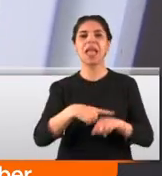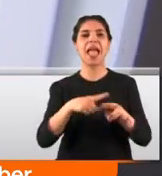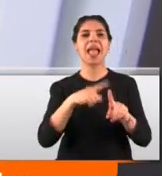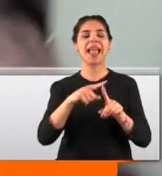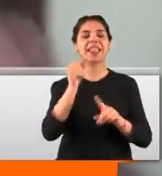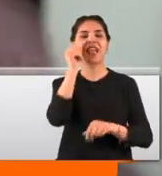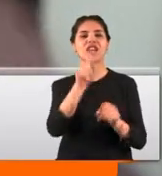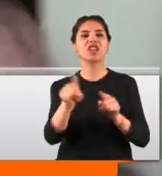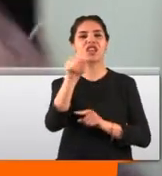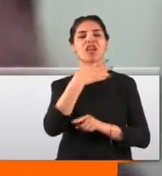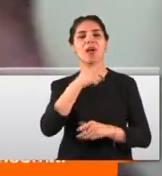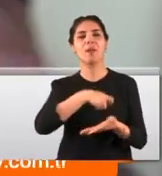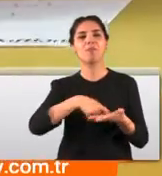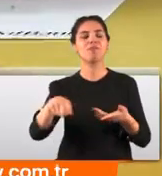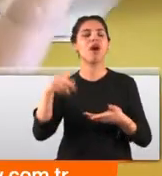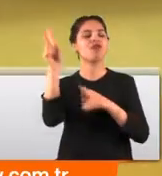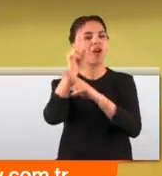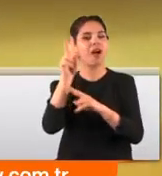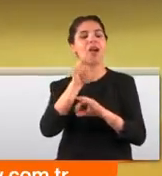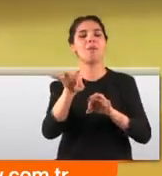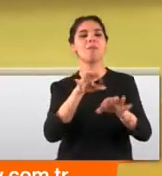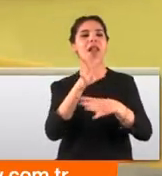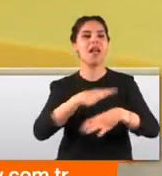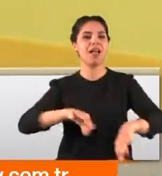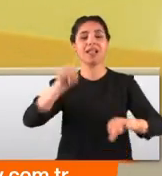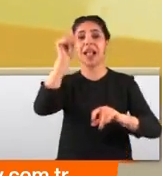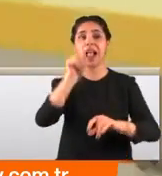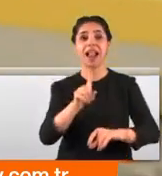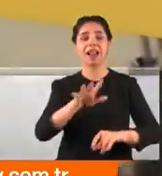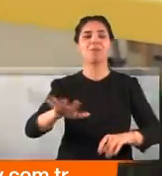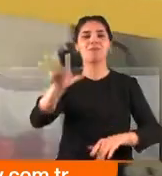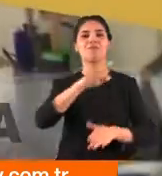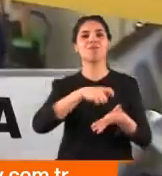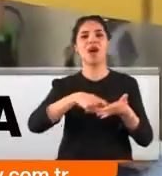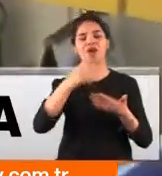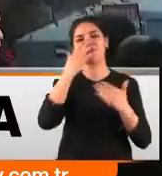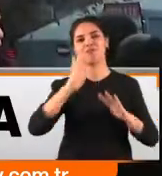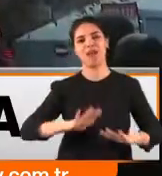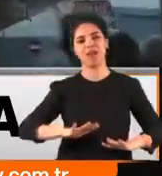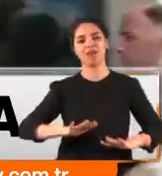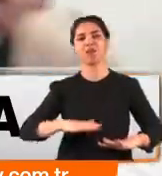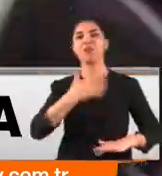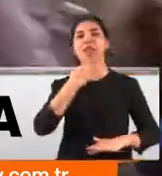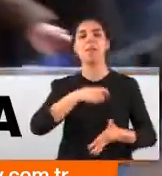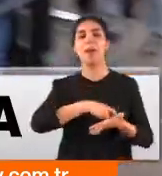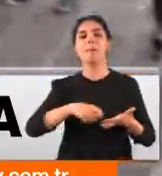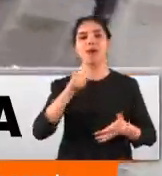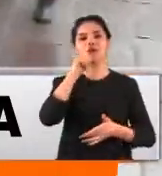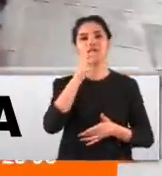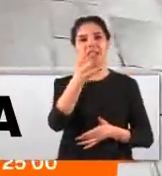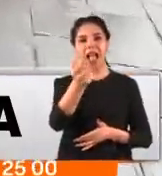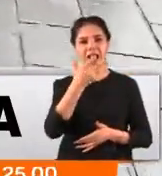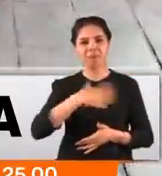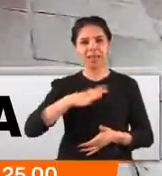EYT'linin emekli maaşı için hayalleri de planları da hazır. Gözlerse ilk maaşların hesaba yatacağı güne çevrildi. Emekli maaşını Nisan'da almak